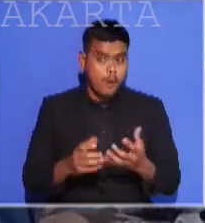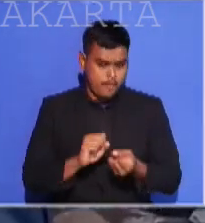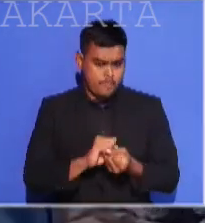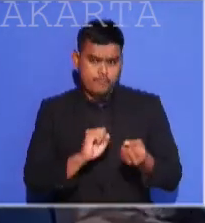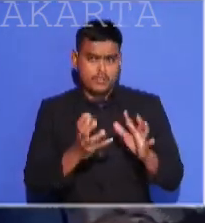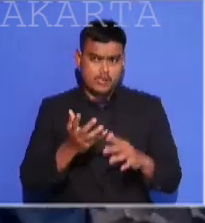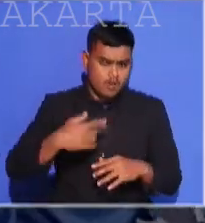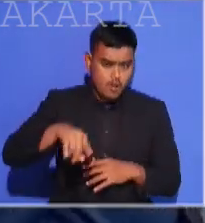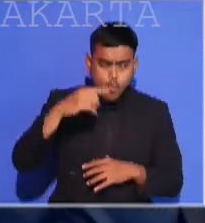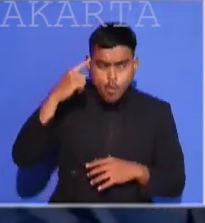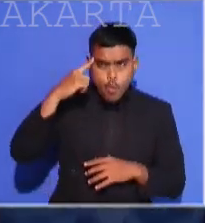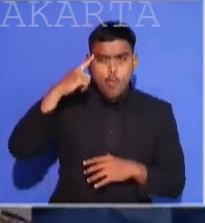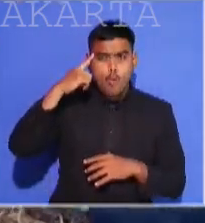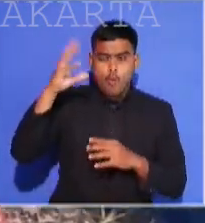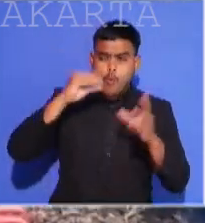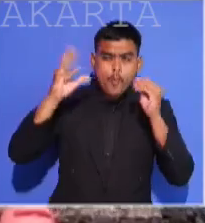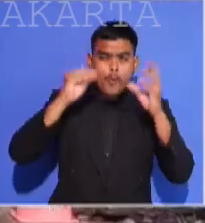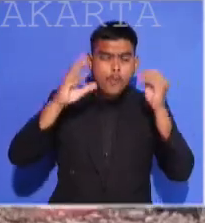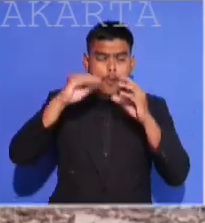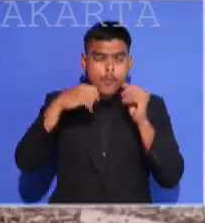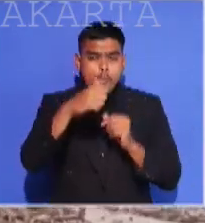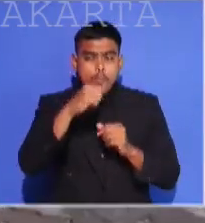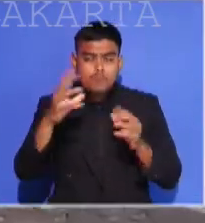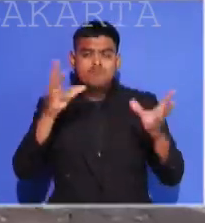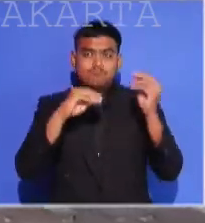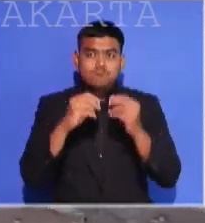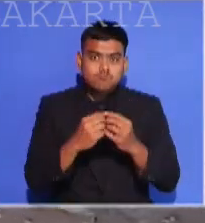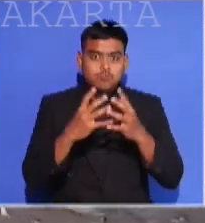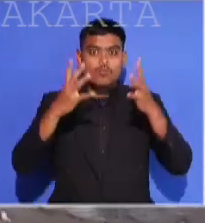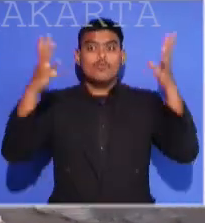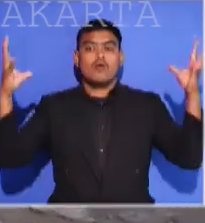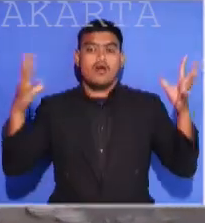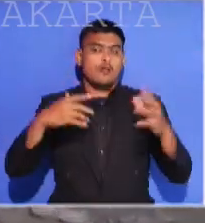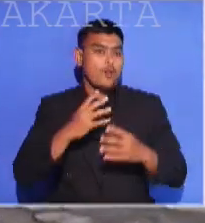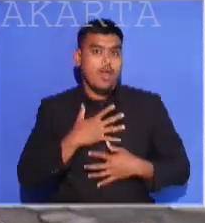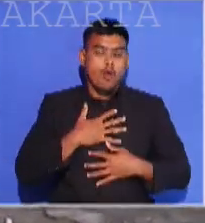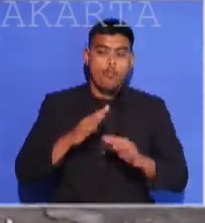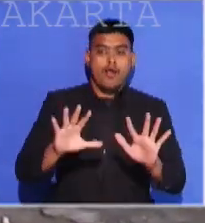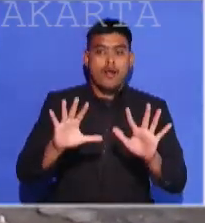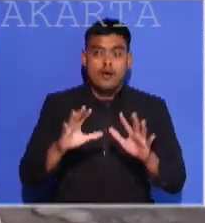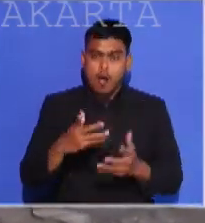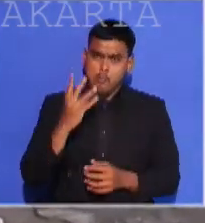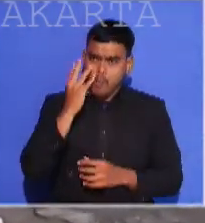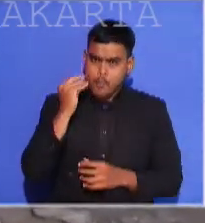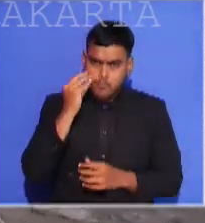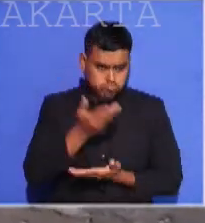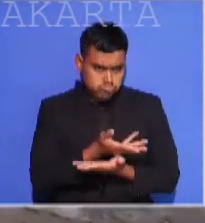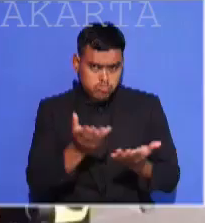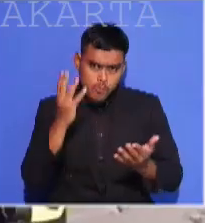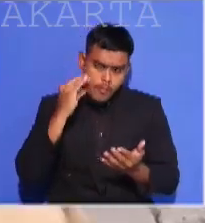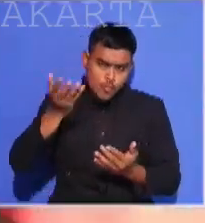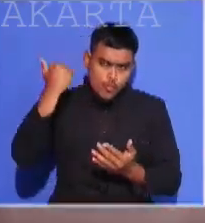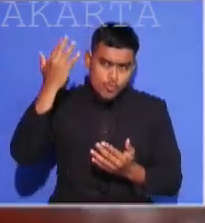untuk meminimalisasi kepanikan masyarakat terhadap terjadinya bencana berpijak dari pengalaman gempa bumi tahun 2006